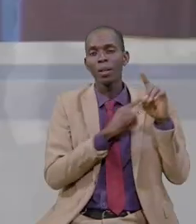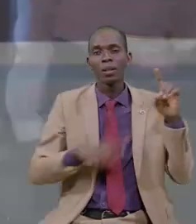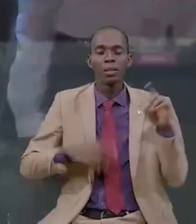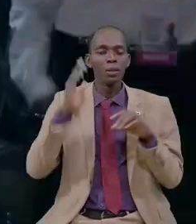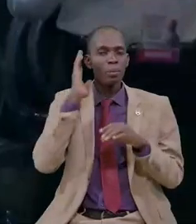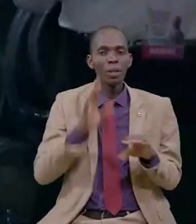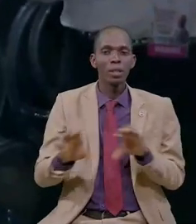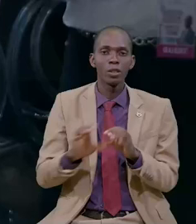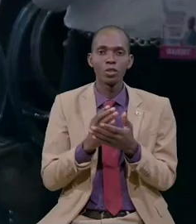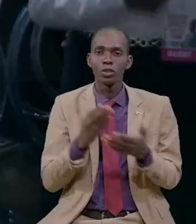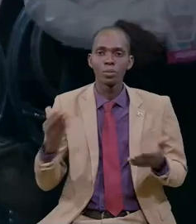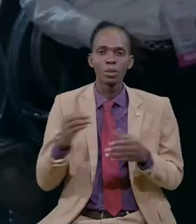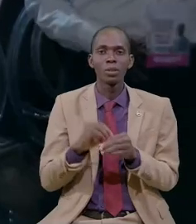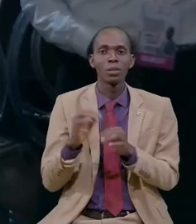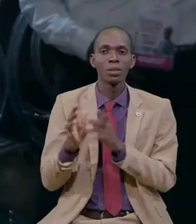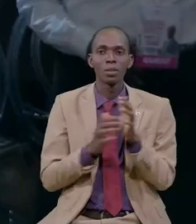quelque chose.